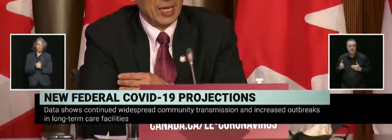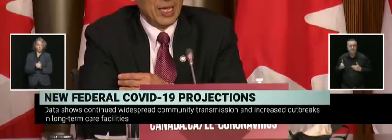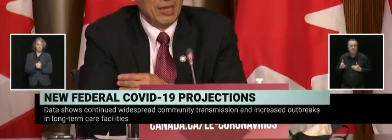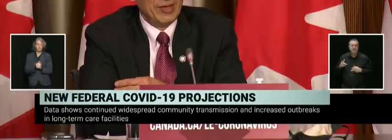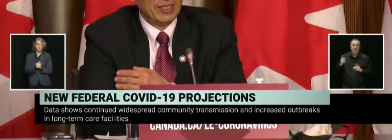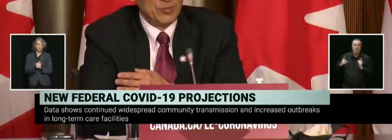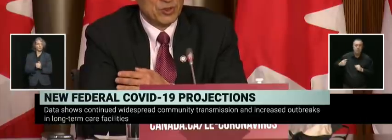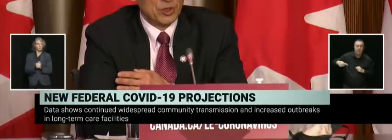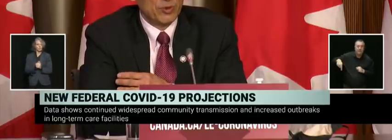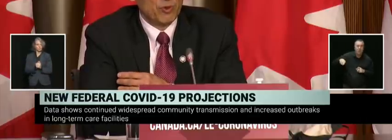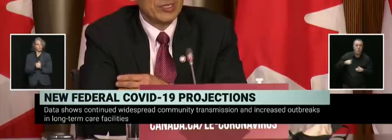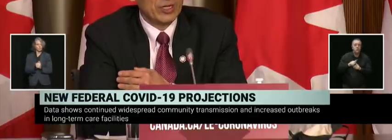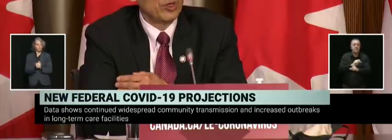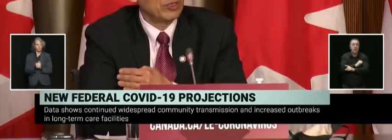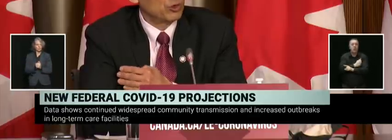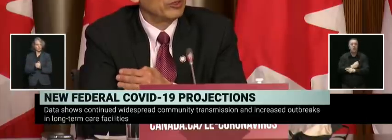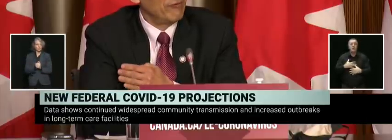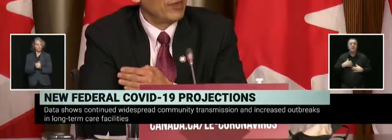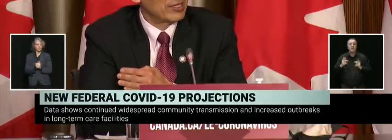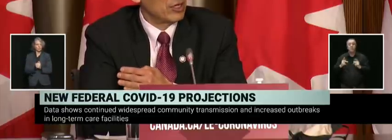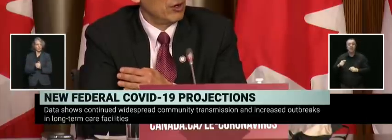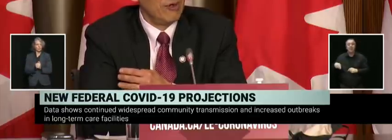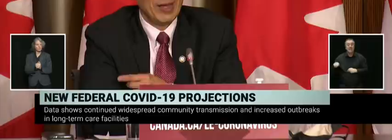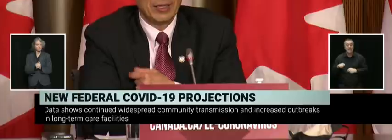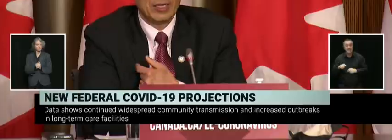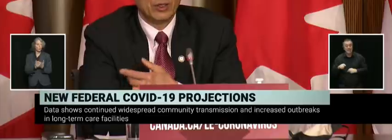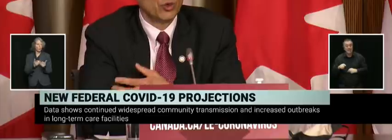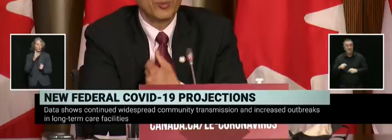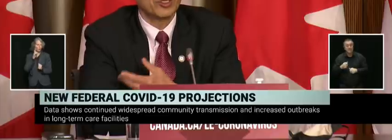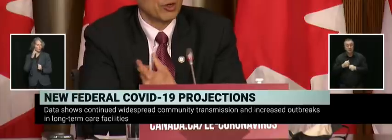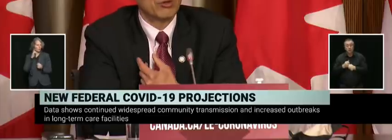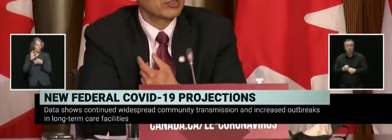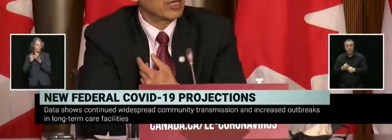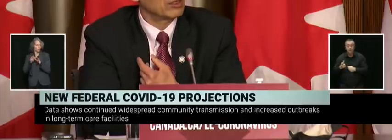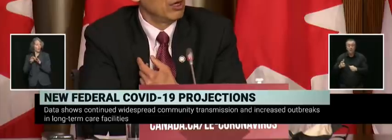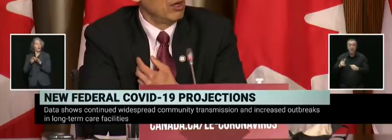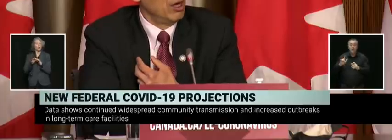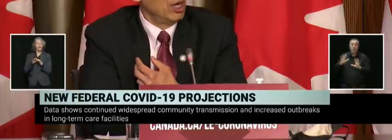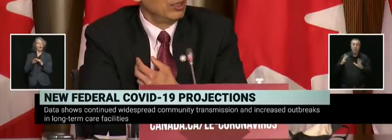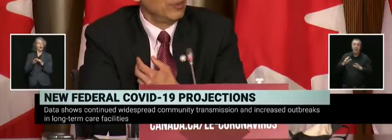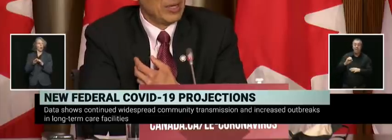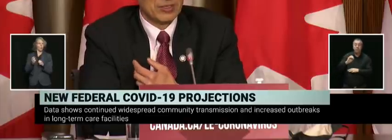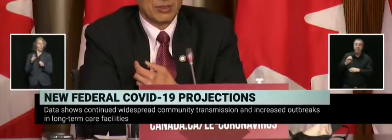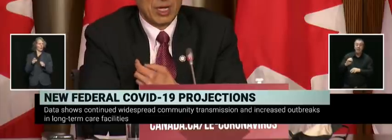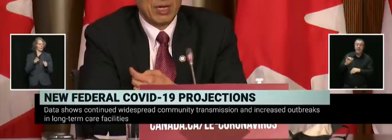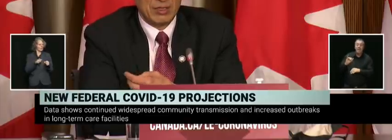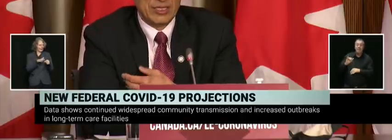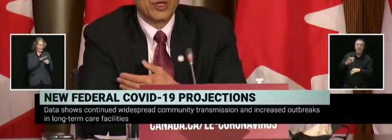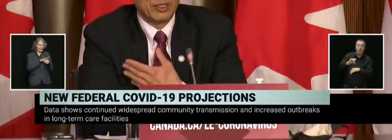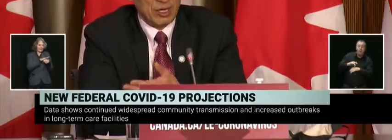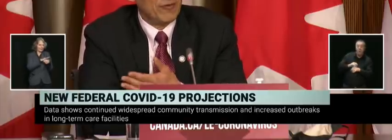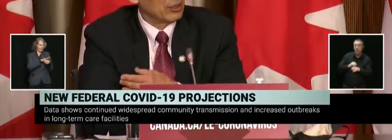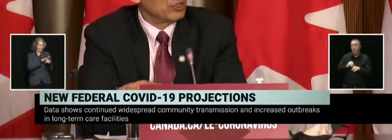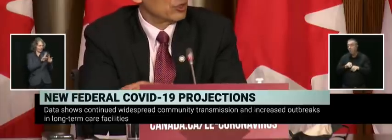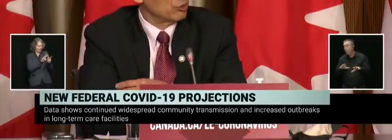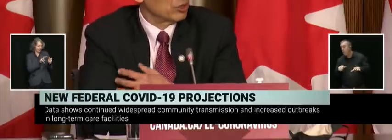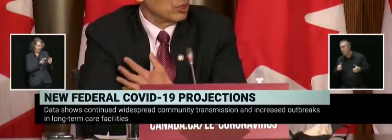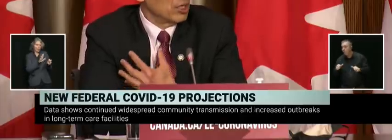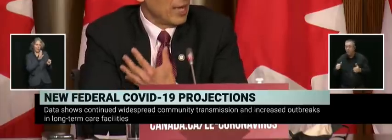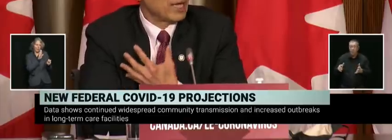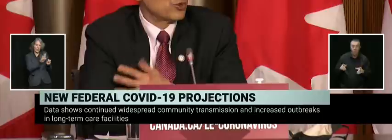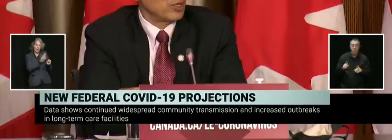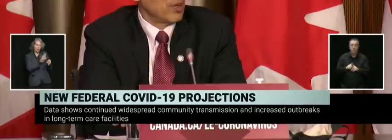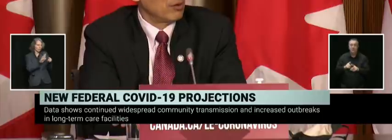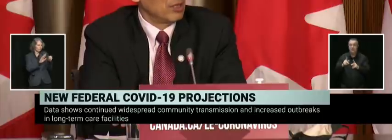publique, avec les mesures pour voir c'est quoi le taux d'infection, avec le nombre de contacts, les personnes les uns avec les